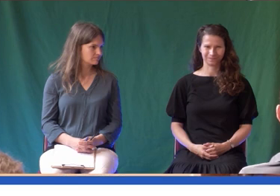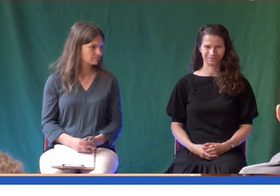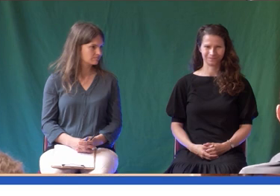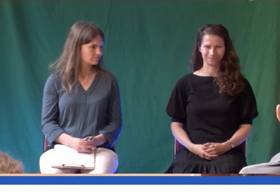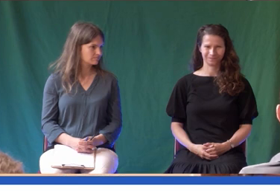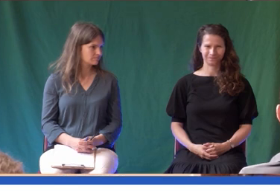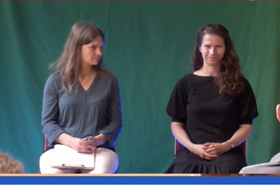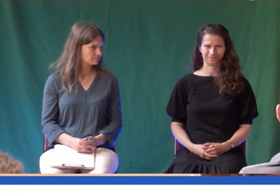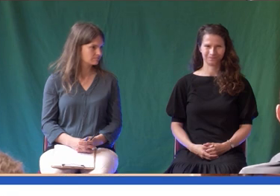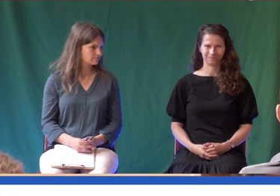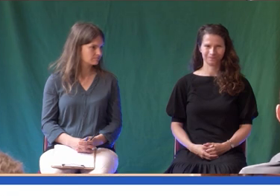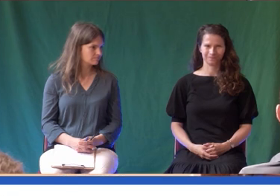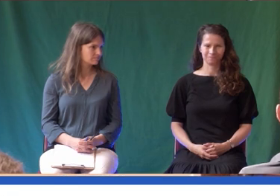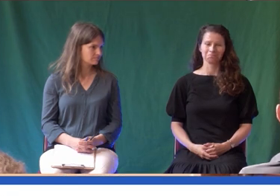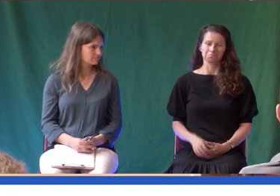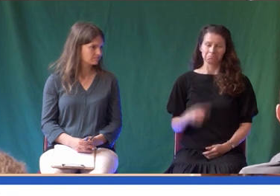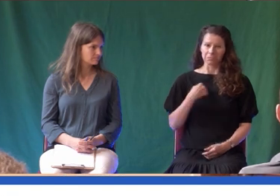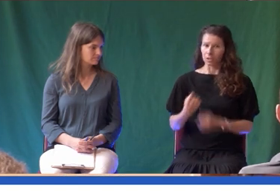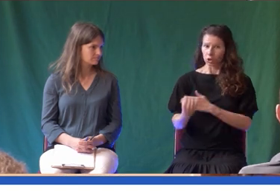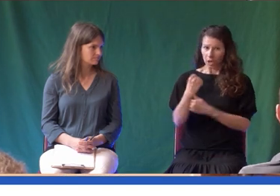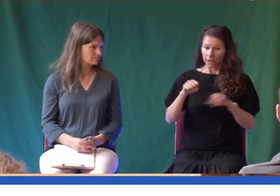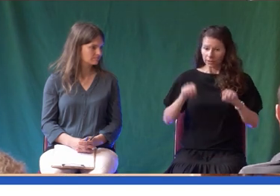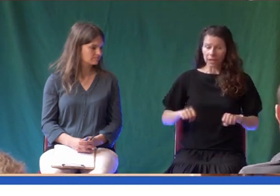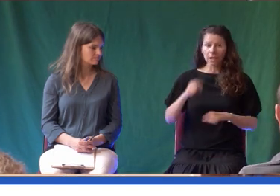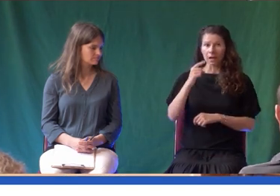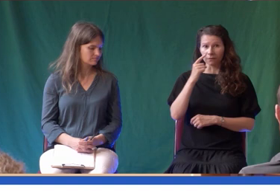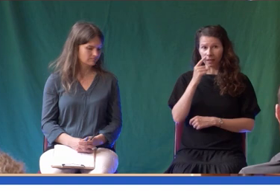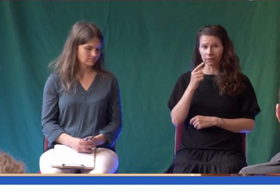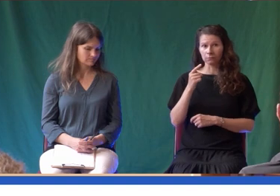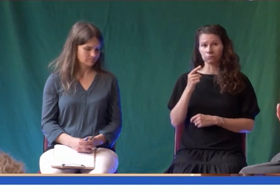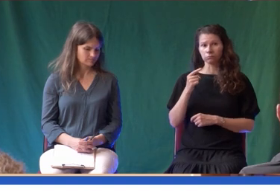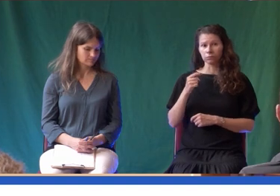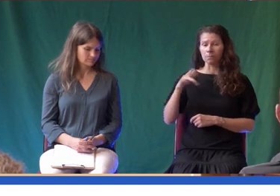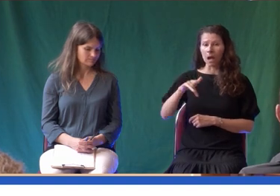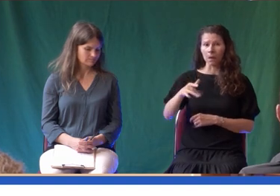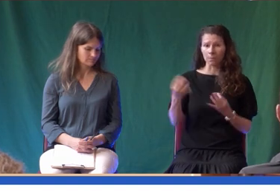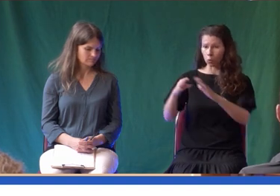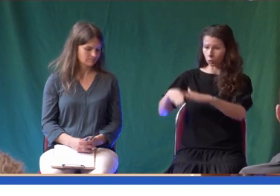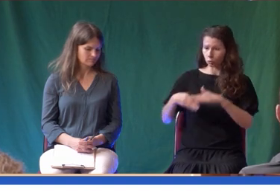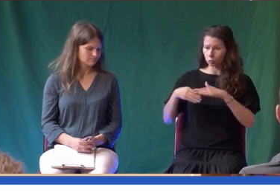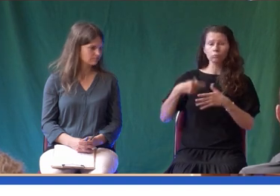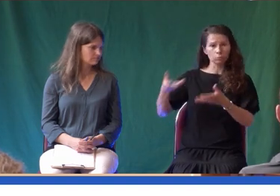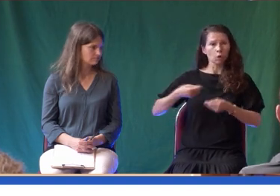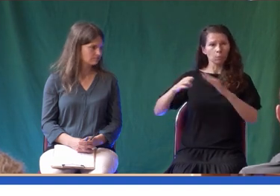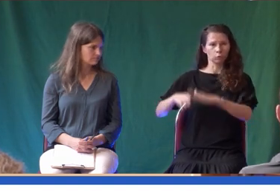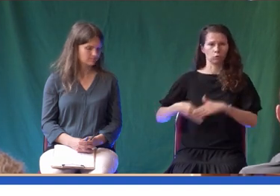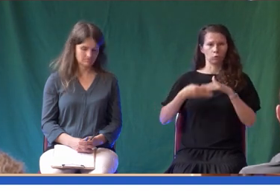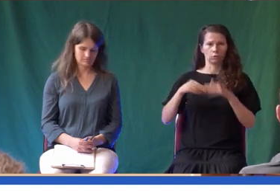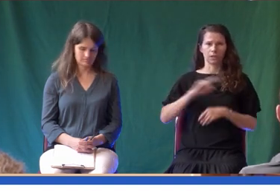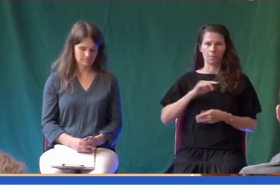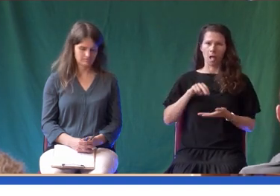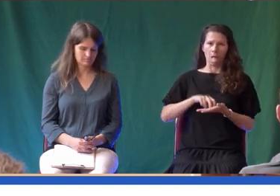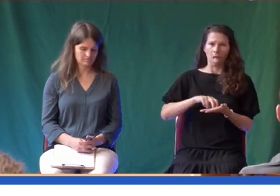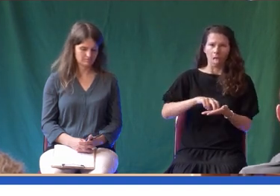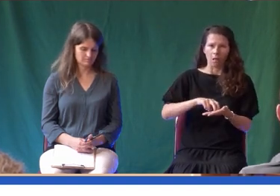ich kann vor allem eben dann stark sein wenn ich die Unterstützung erhalte die ich manchmal brauche wenn ich nicht mehr weiter weiß denn